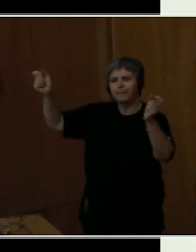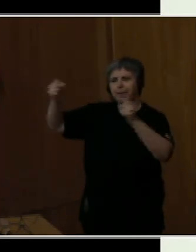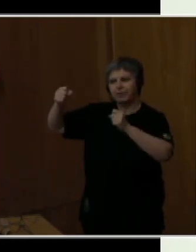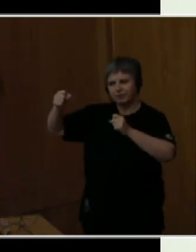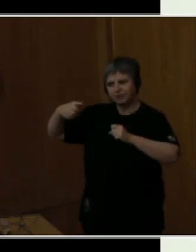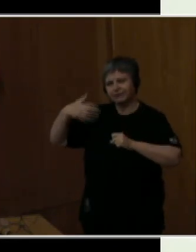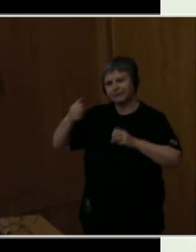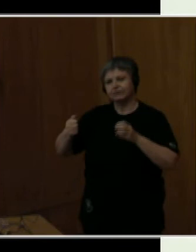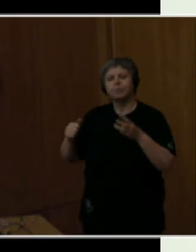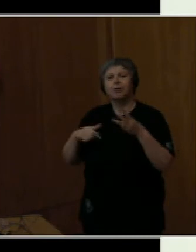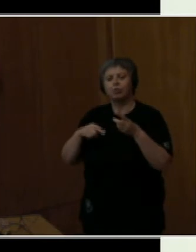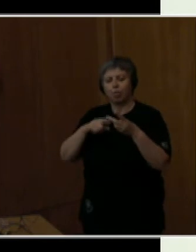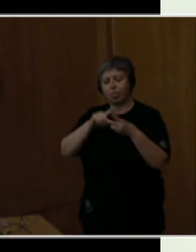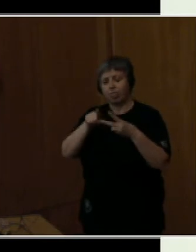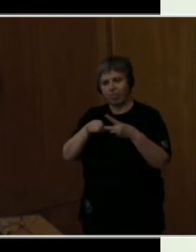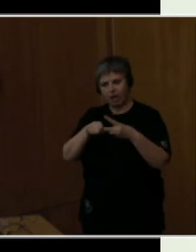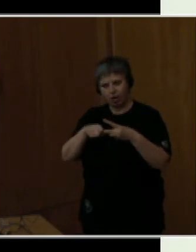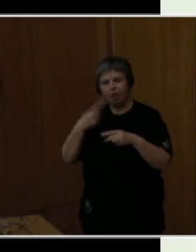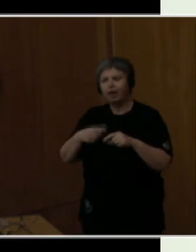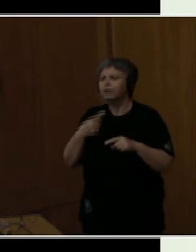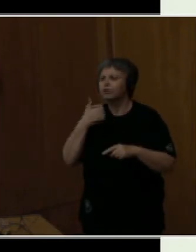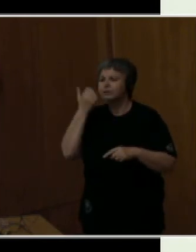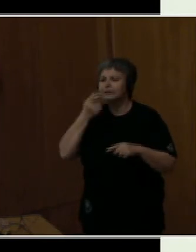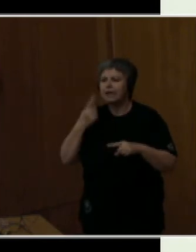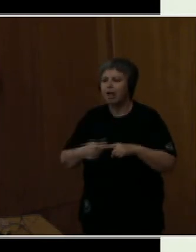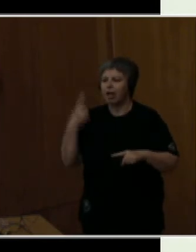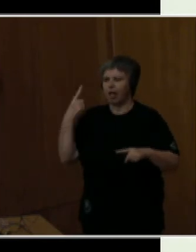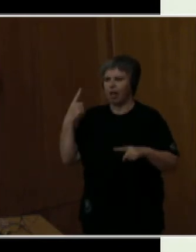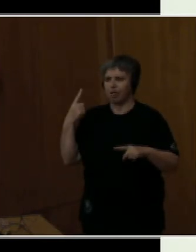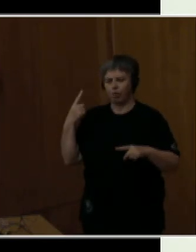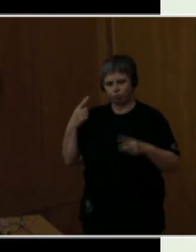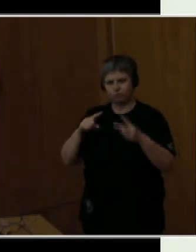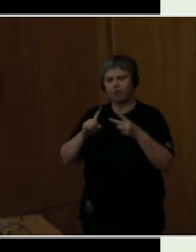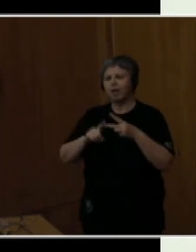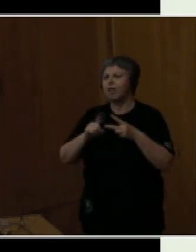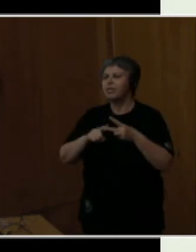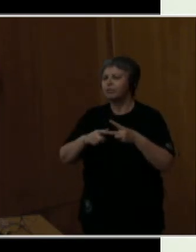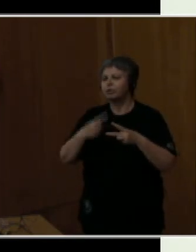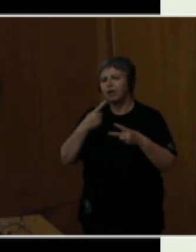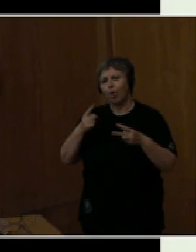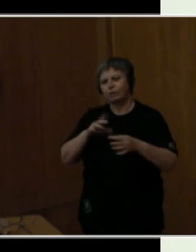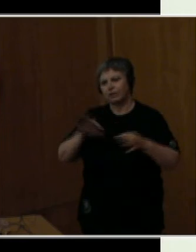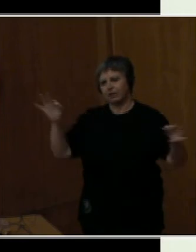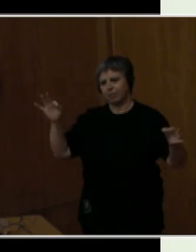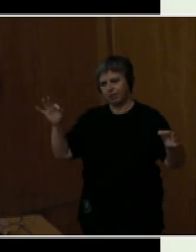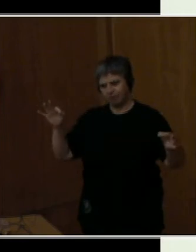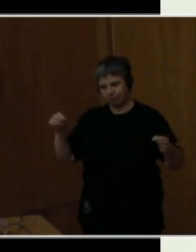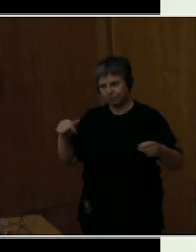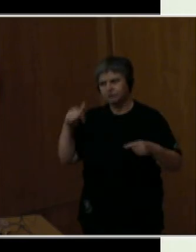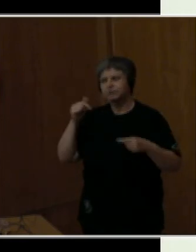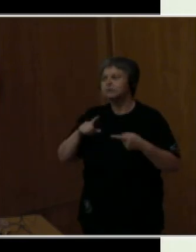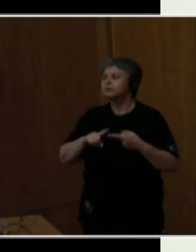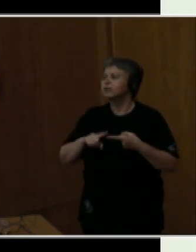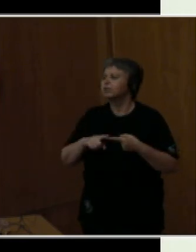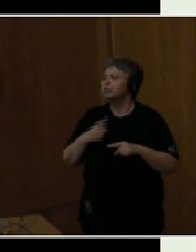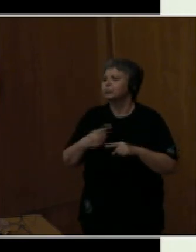δύο, χαλκός και οπτικές ίνες. Ο χαλκός υπάρχει σε αυτή τη μορφή του συνεστραμμένου ζεύγους που έχουμε στο σπίτι